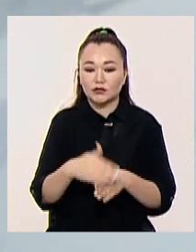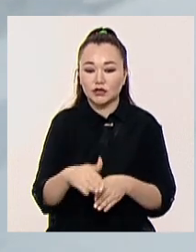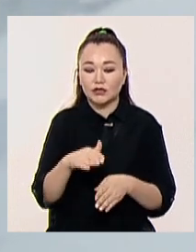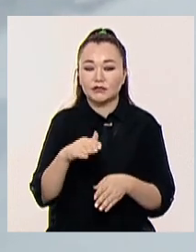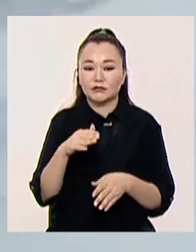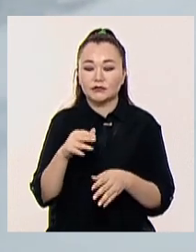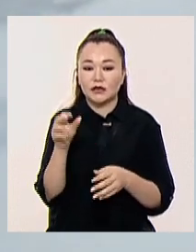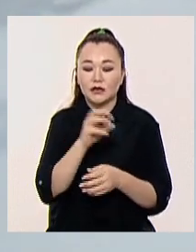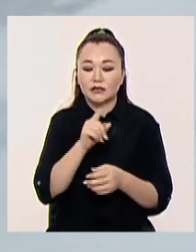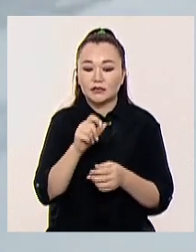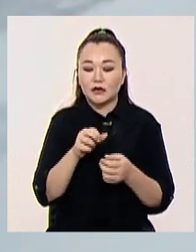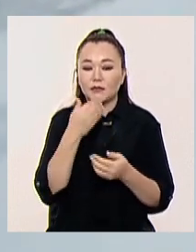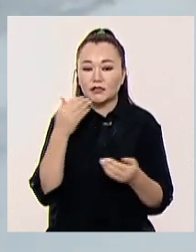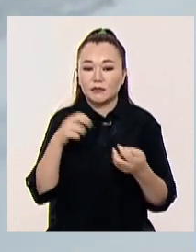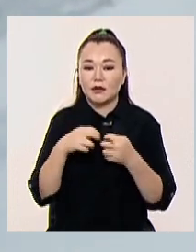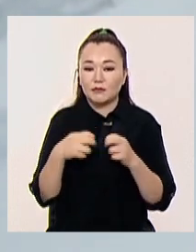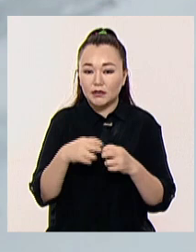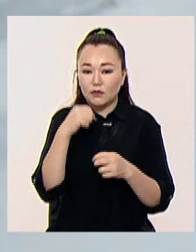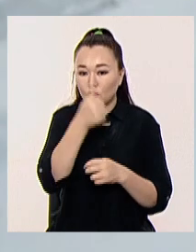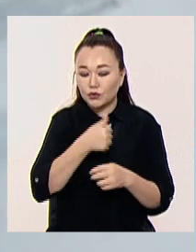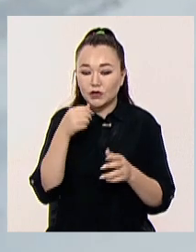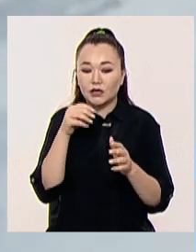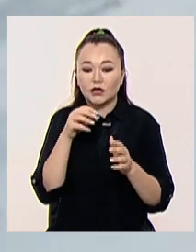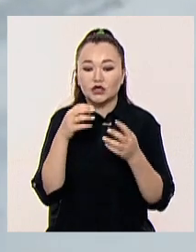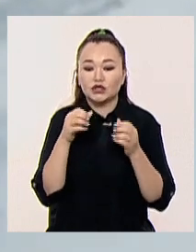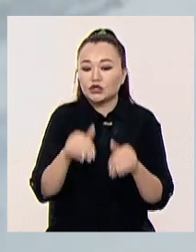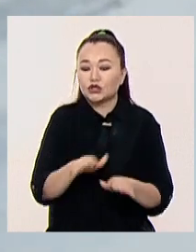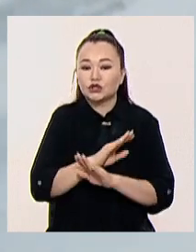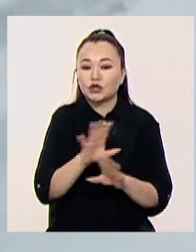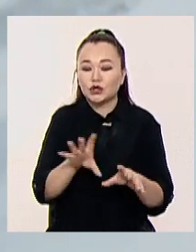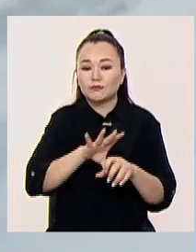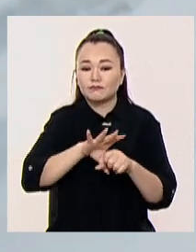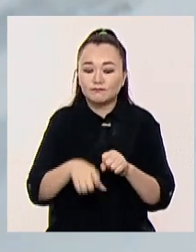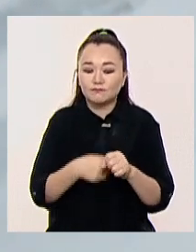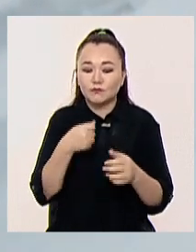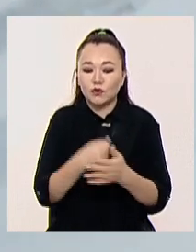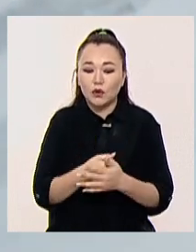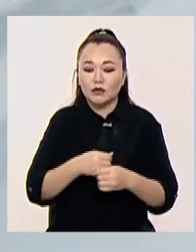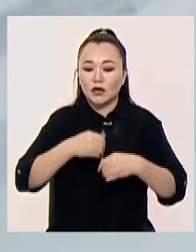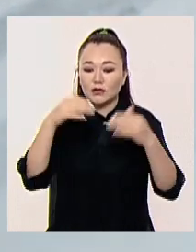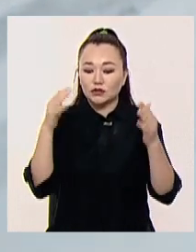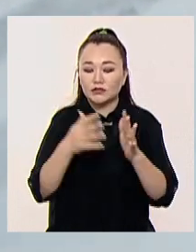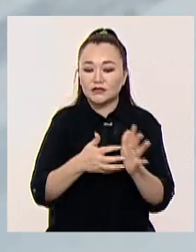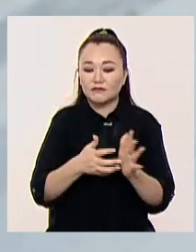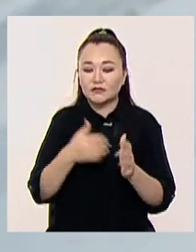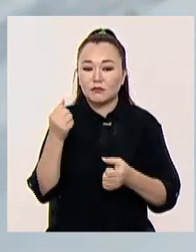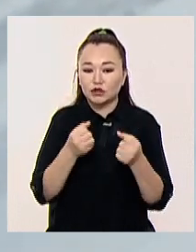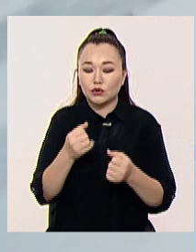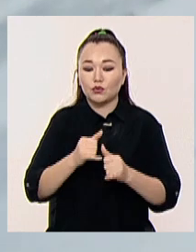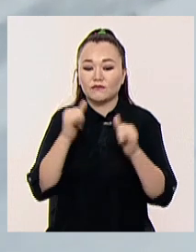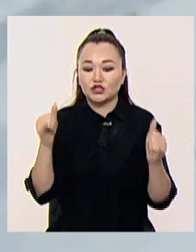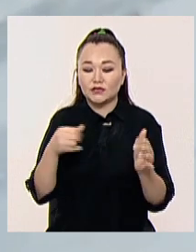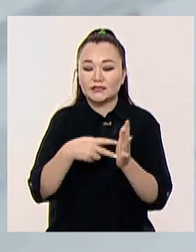накопленных за последние годы проблем, но не решает его корневые проблемы, а именно нарастающий дефицит транспортных средств, увеличение